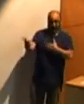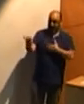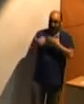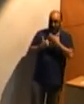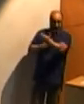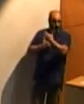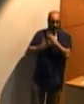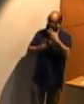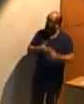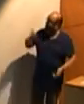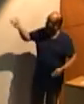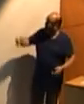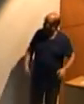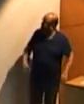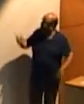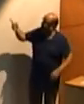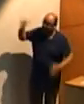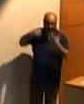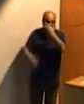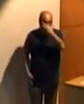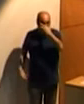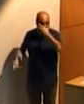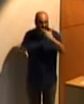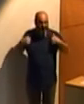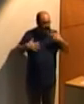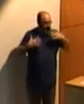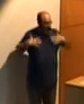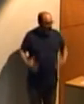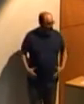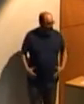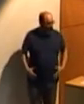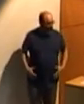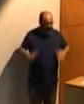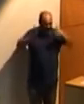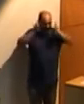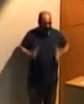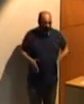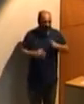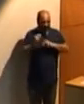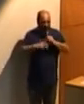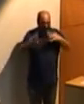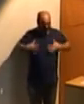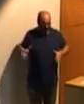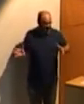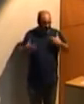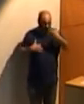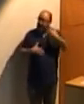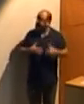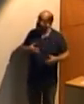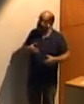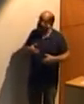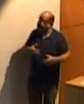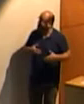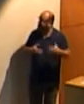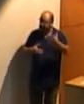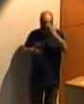finalement regardez si je change je prends mon corps des masses mon corps en lego et si je change et bien